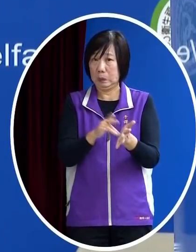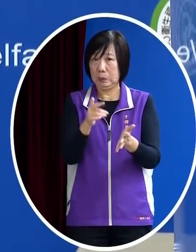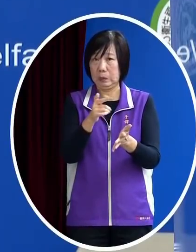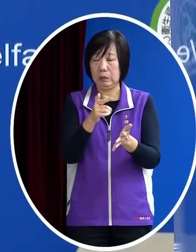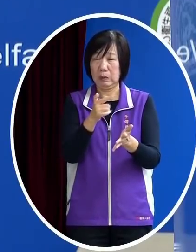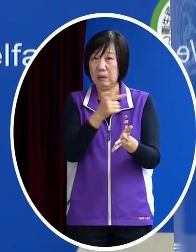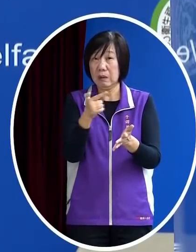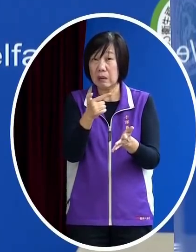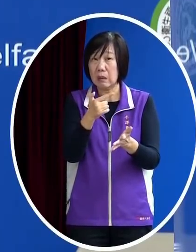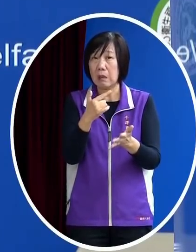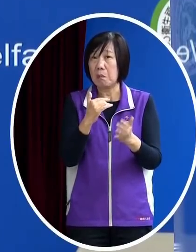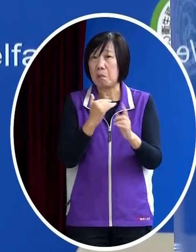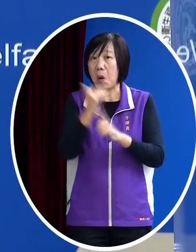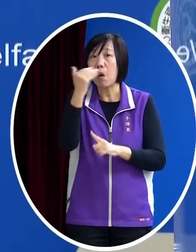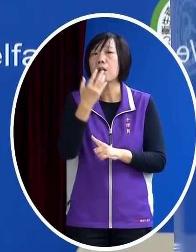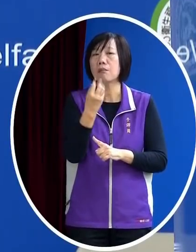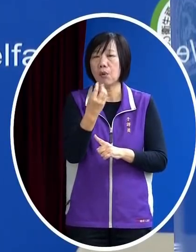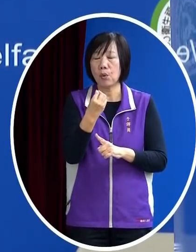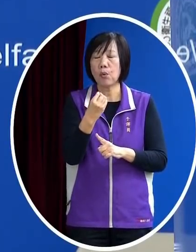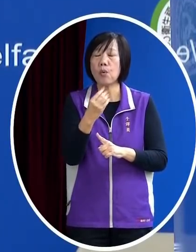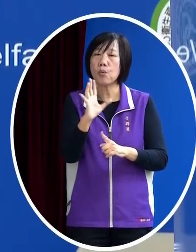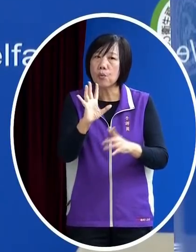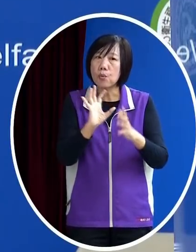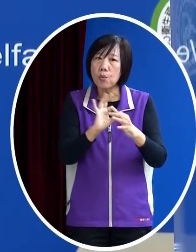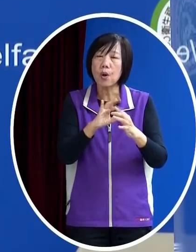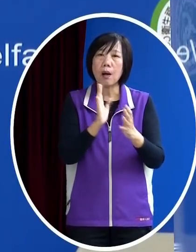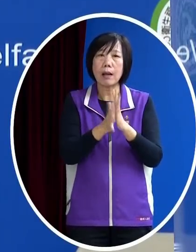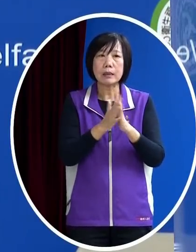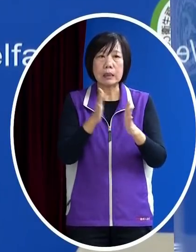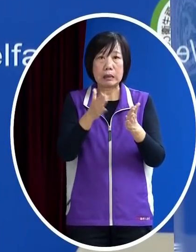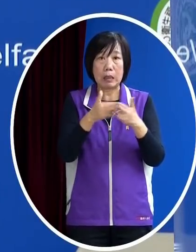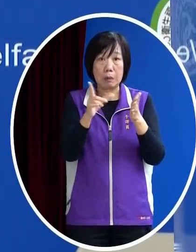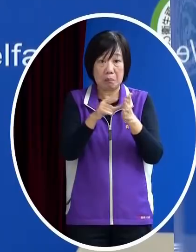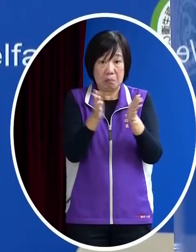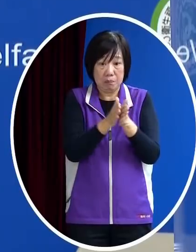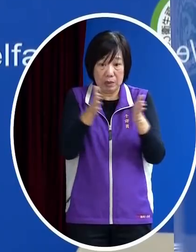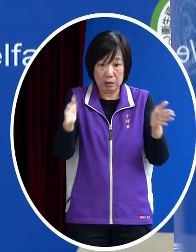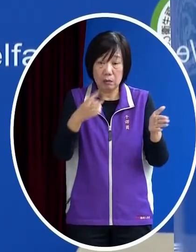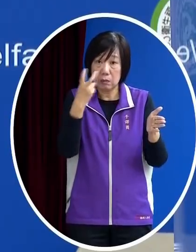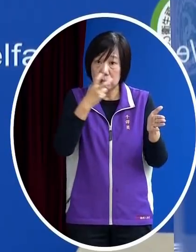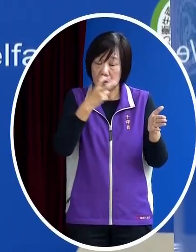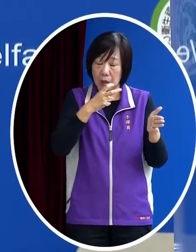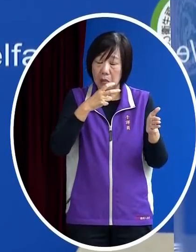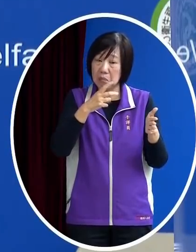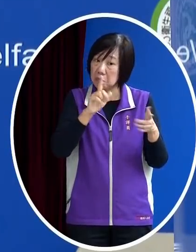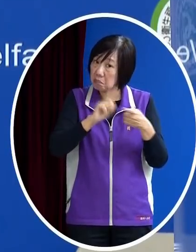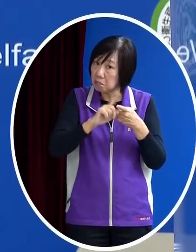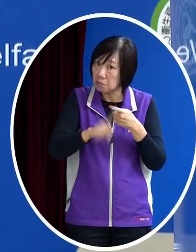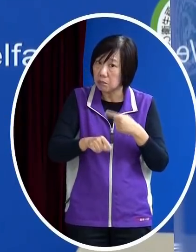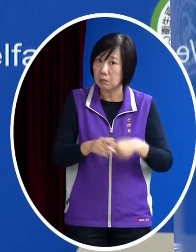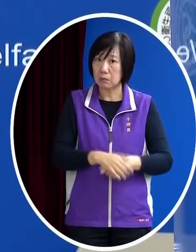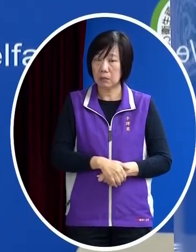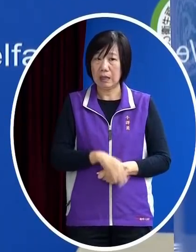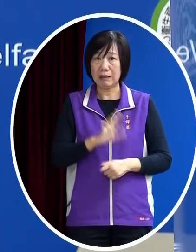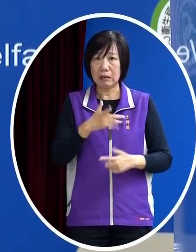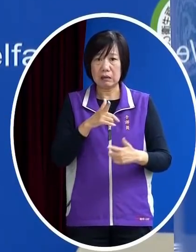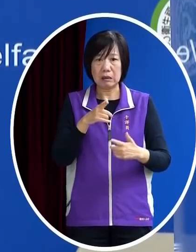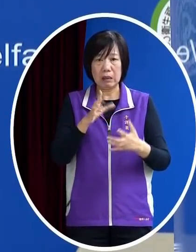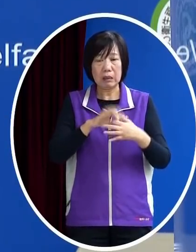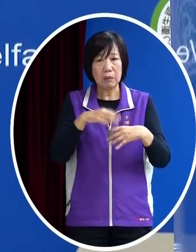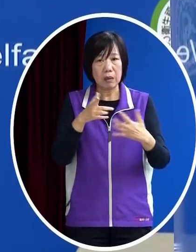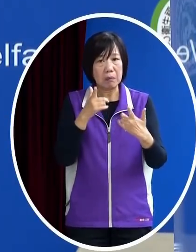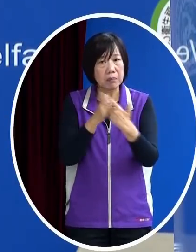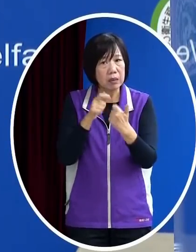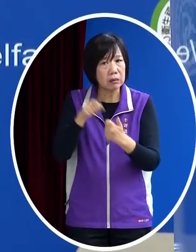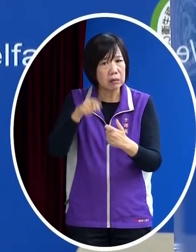有说特别的高所以相关，当然这还需要有一段时间的观察。不过，因应它这样的一个传染力